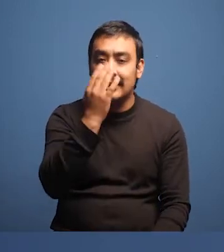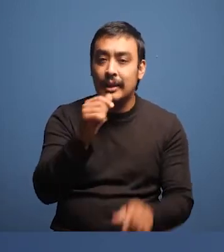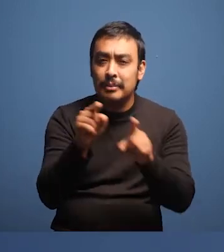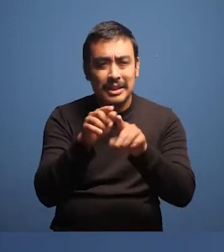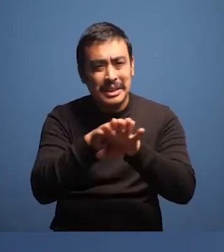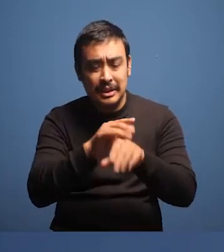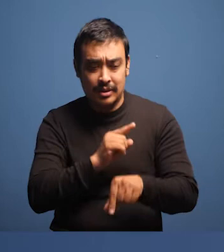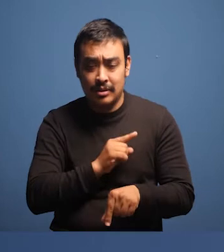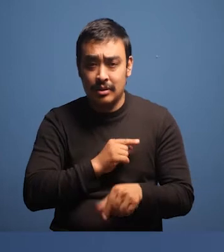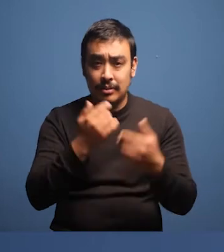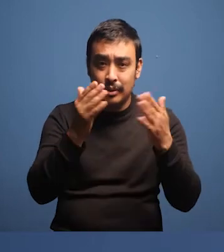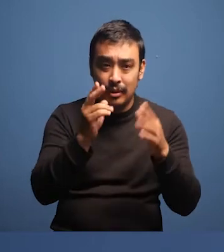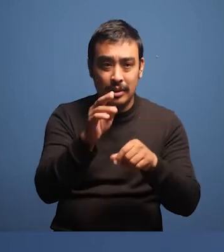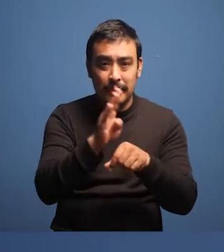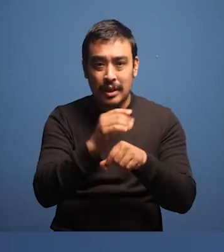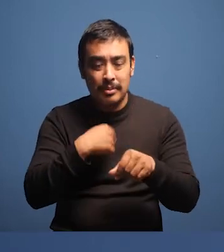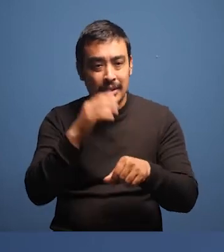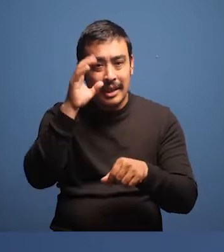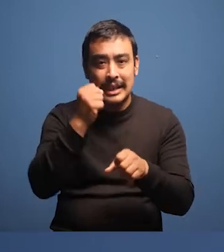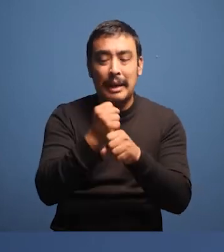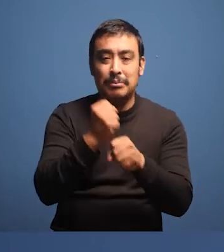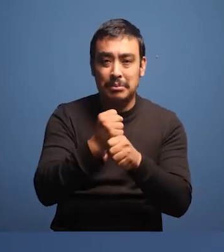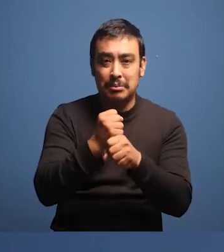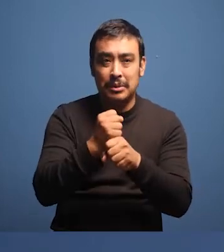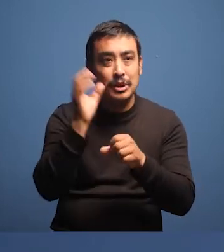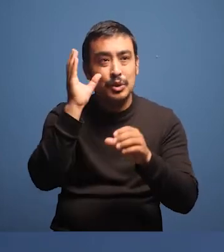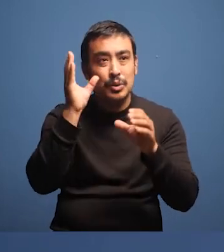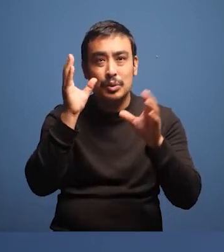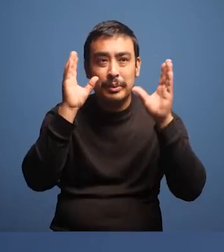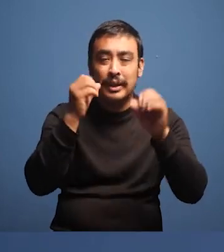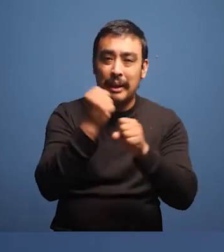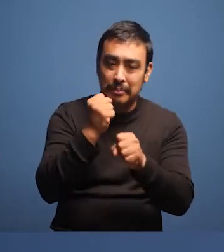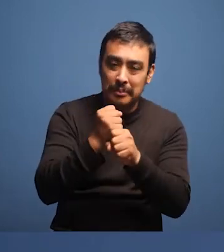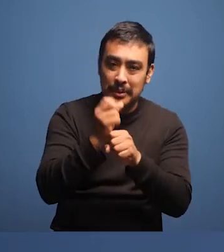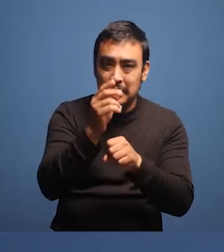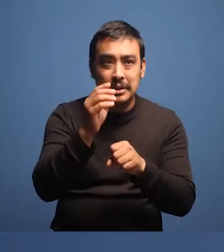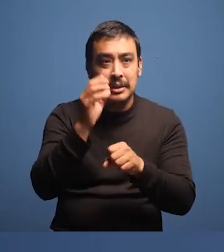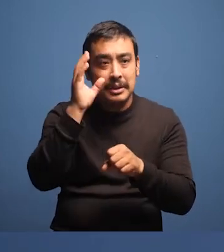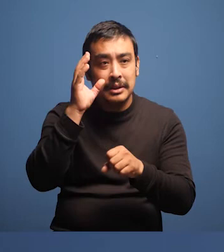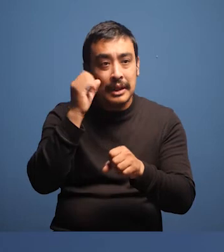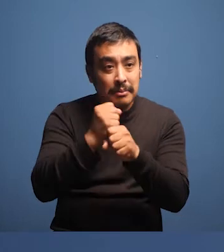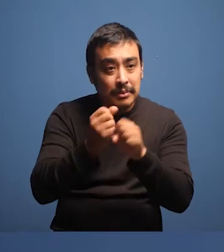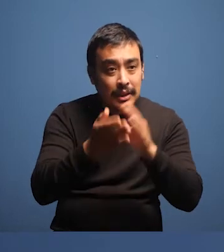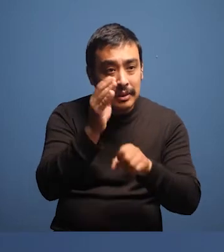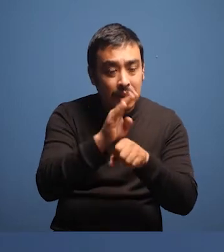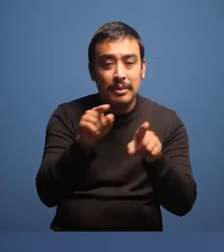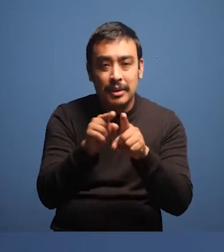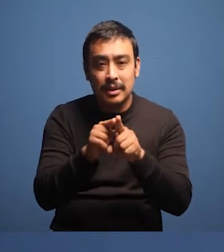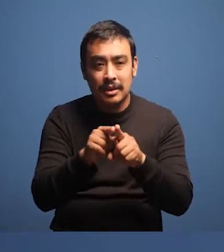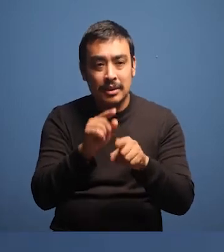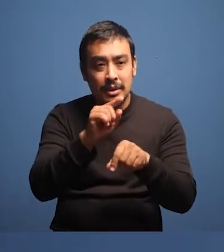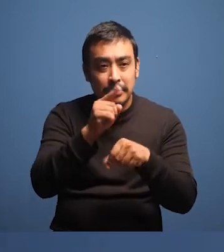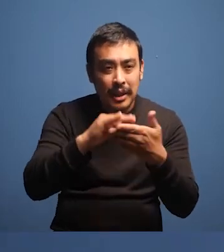फियर भएको थियो कि अब त्यति बेला मेरो नाइट ड्युटीहरू पनि हुन्थ्यो, इभिनिङ ड्युटी भइरहेको हुन्थ्यो होइन। अब त्यसै कम्युनिटीमा म जानु पऱ्यो भने पनि मलाई चाहिँ लाइक 1 month to 2